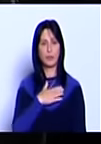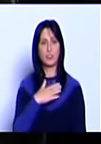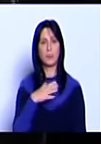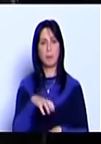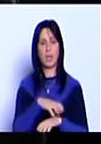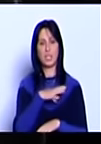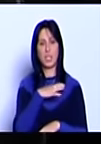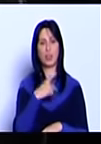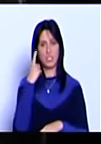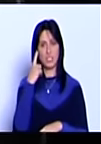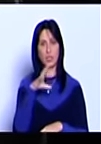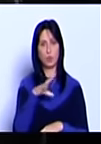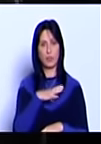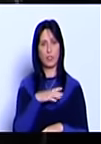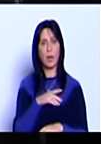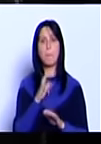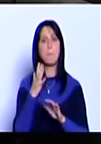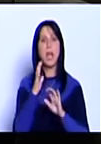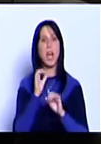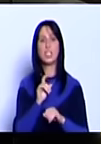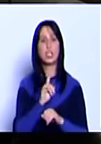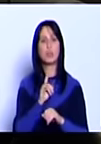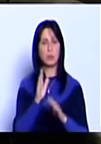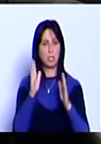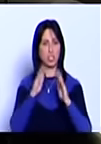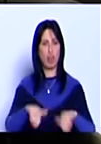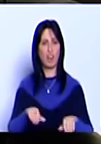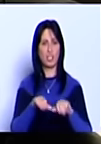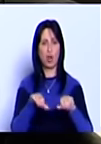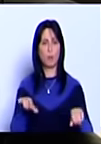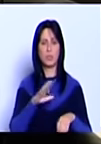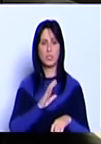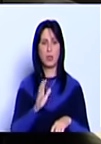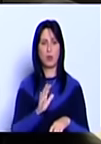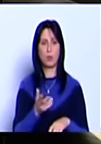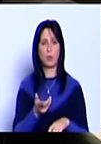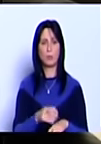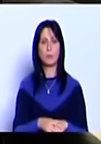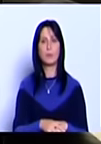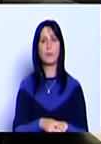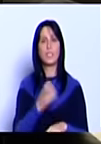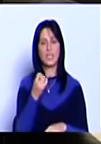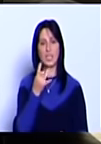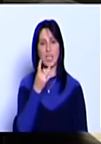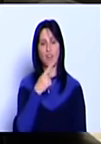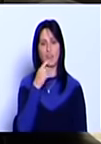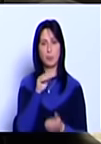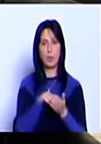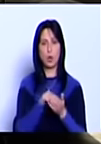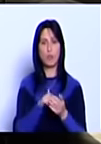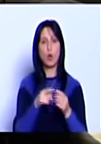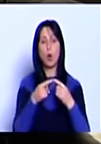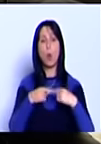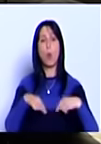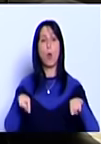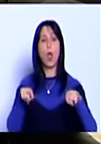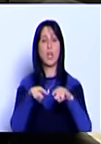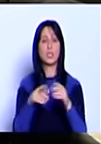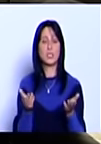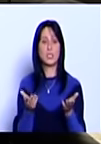ერთ-ერთი ინიციატორიც იყო არა თუ მხარი დაუჭირა ერთ-ერთი ჩავარდა მაინც კომისია არ შედგა ინიციატორიც იყო მაგრამ კიდევ ერთხელ ვიმეორებ